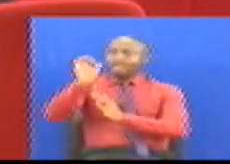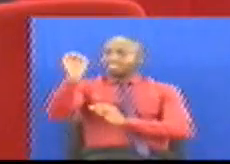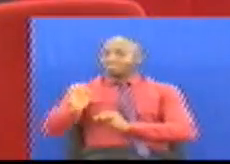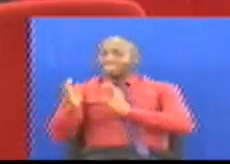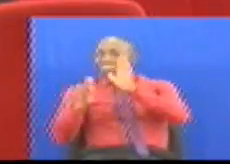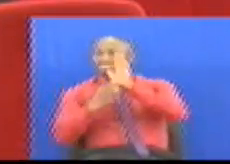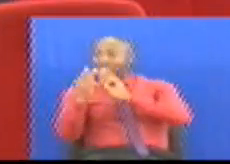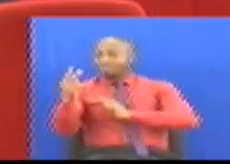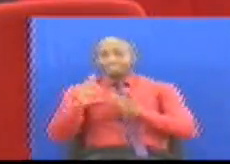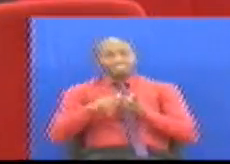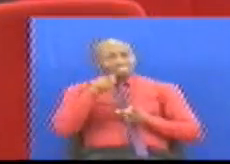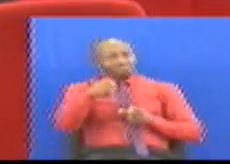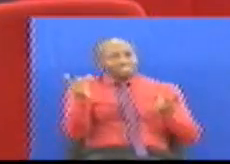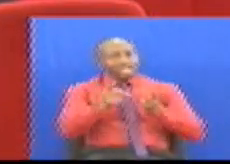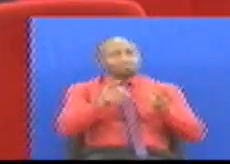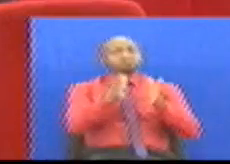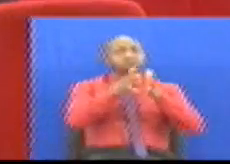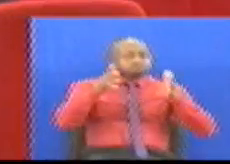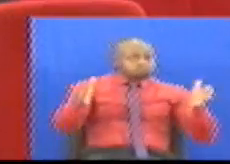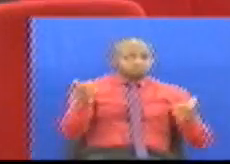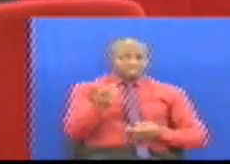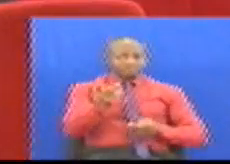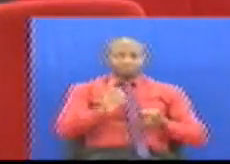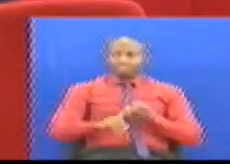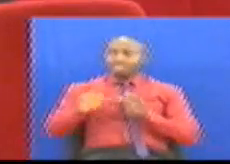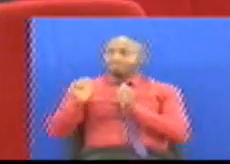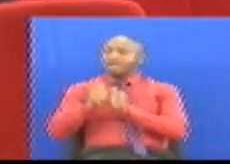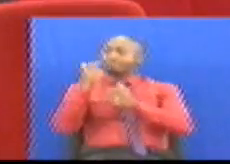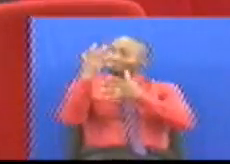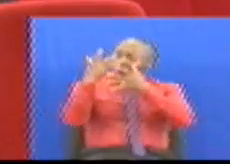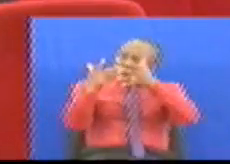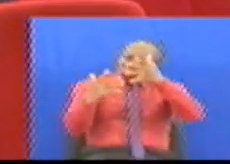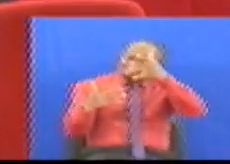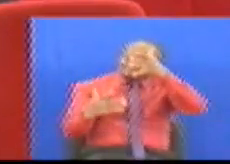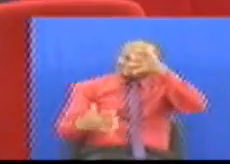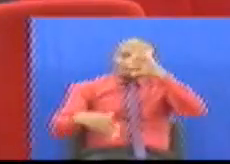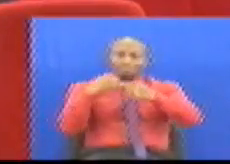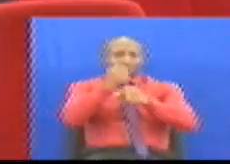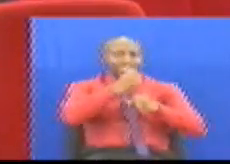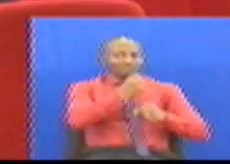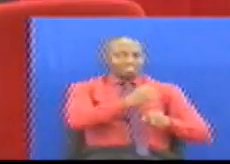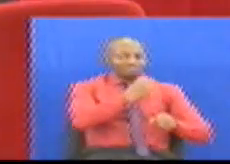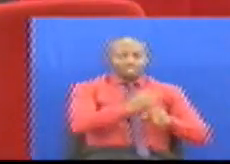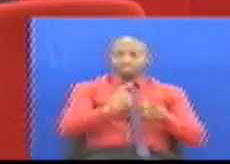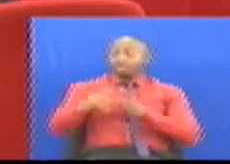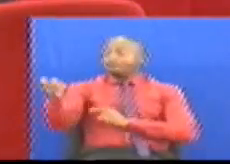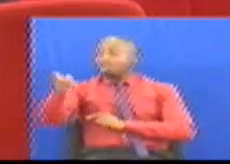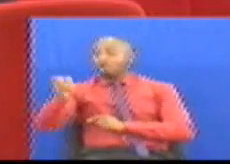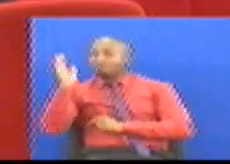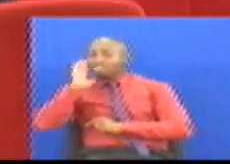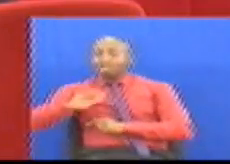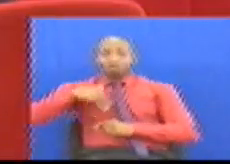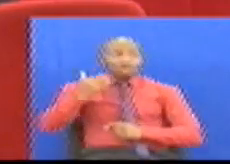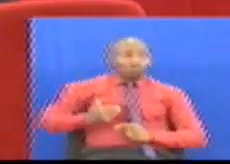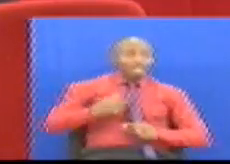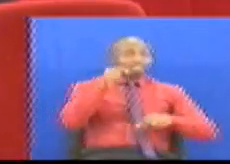Spika. Sio jambo la kupuuzwa. Mambo mengi yamefanyika, Mheshimiwa Naibu Spika. Mikopo ya vijana, wanawake na